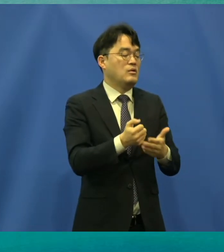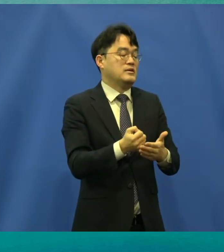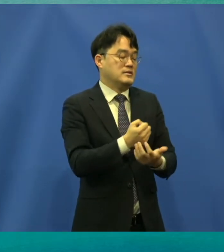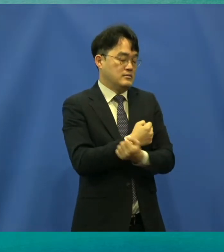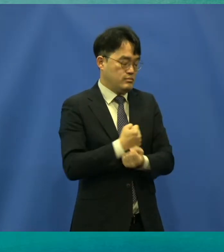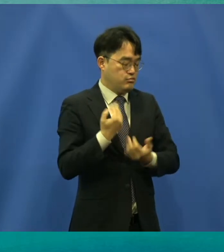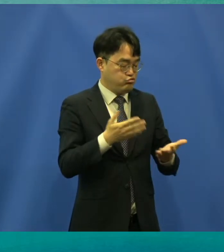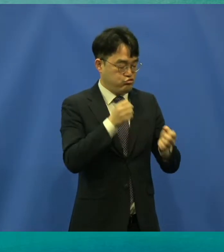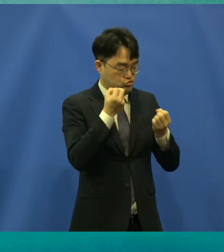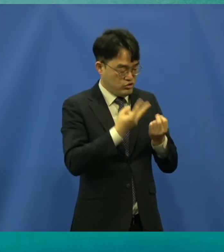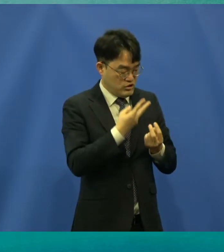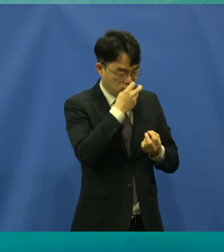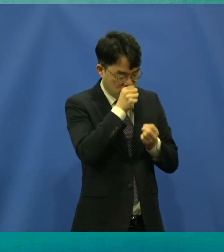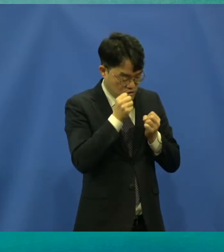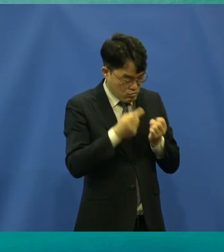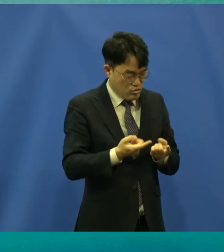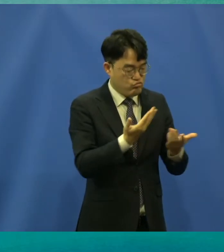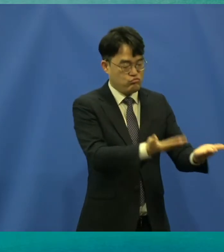결정적인 실수도 많이 합니다.